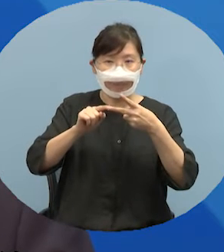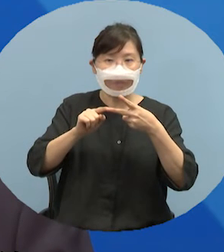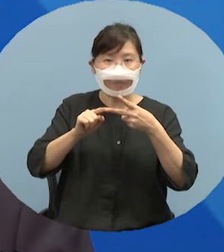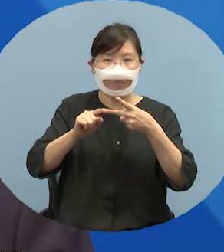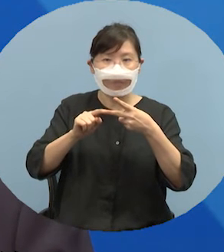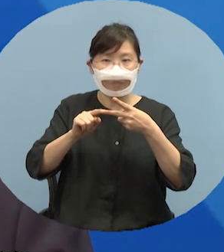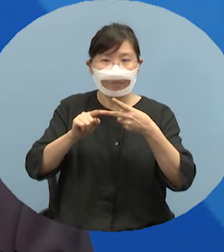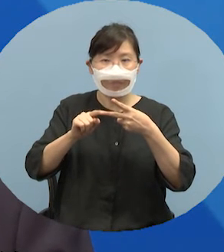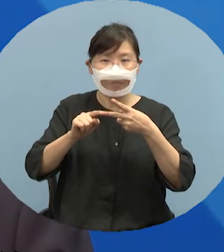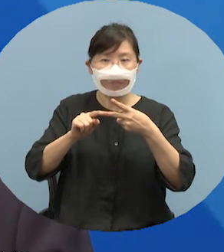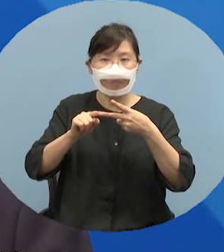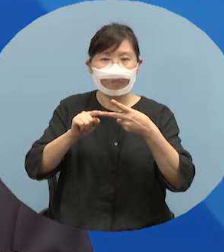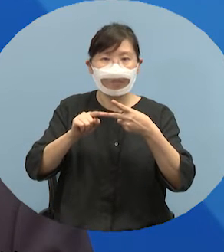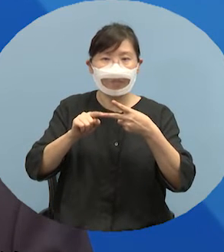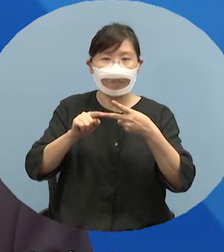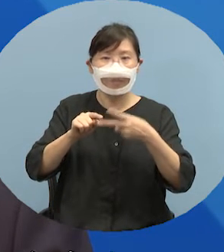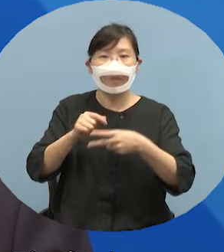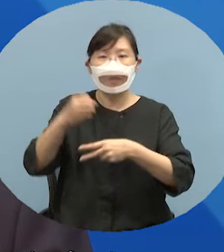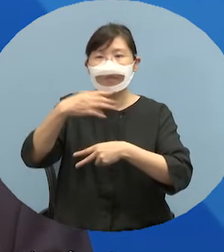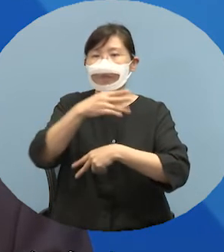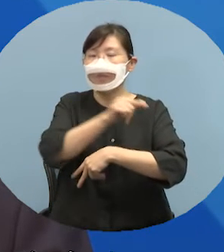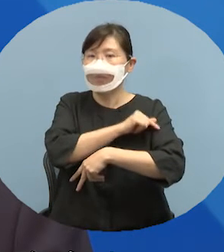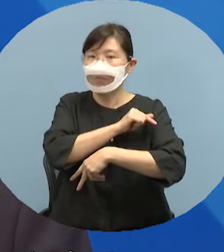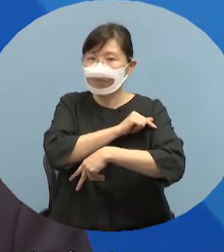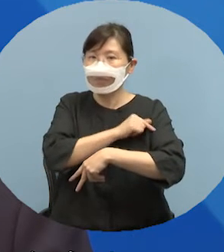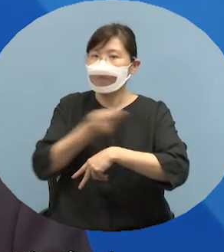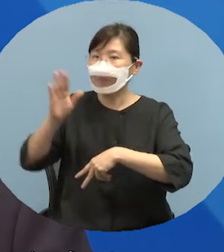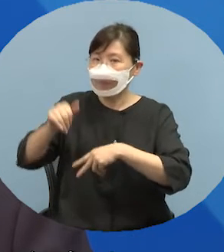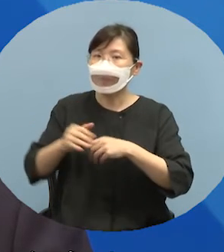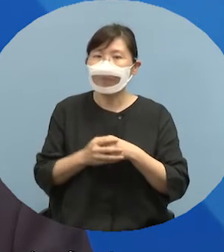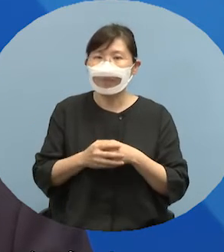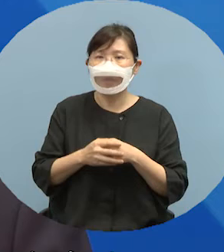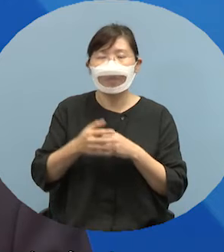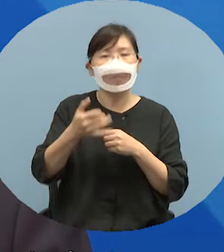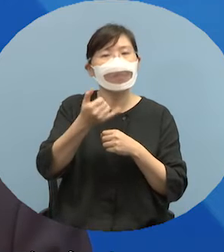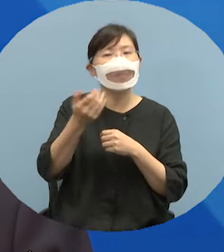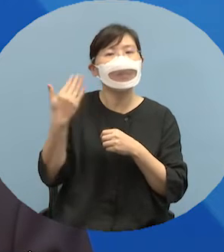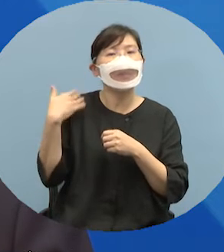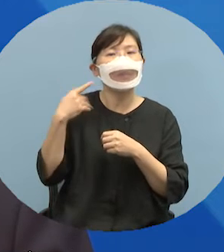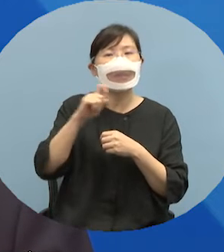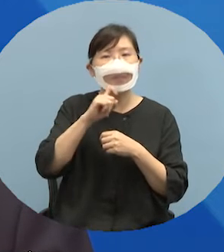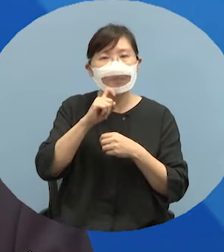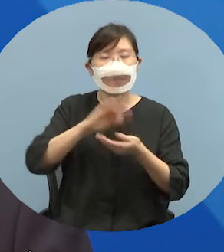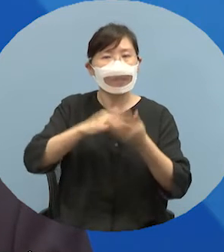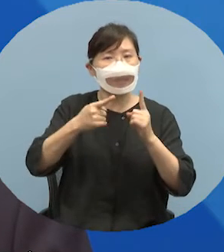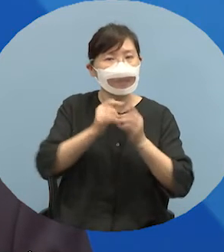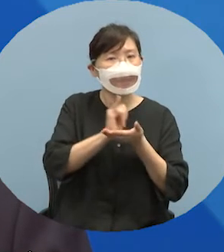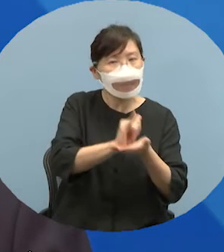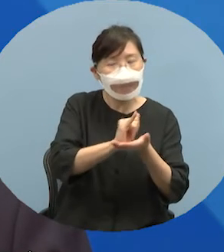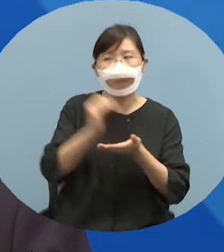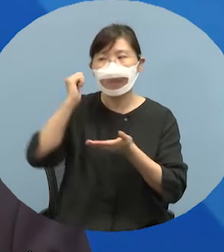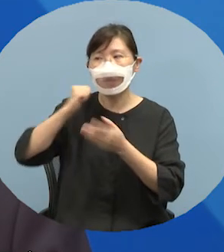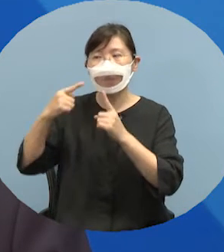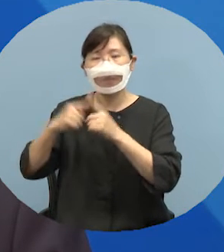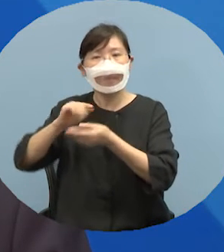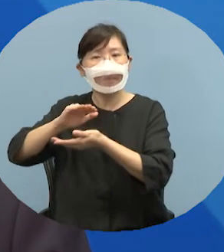的帕克斯洛維德。較早前譬如有些住院的病人的個案，或者一些老人院舍，如果有些確診